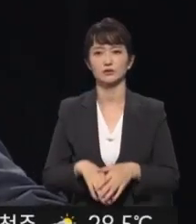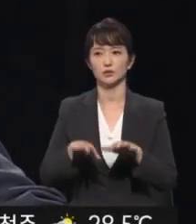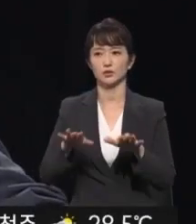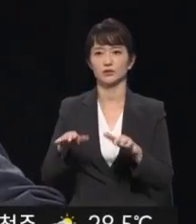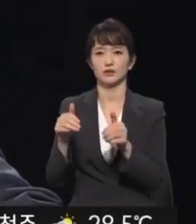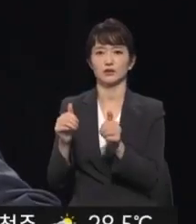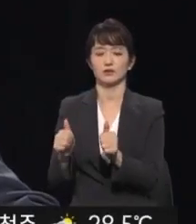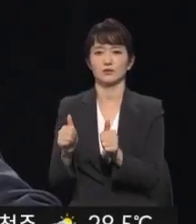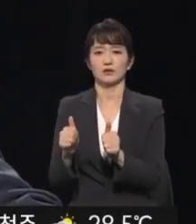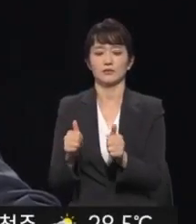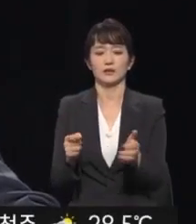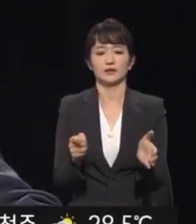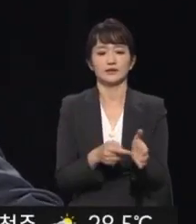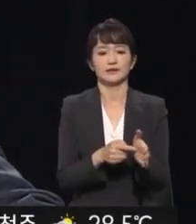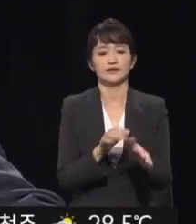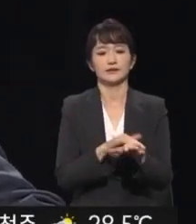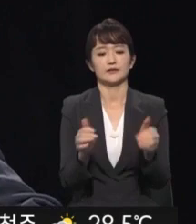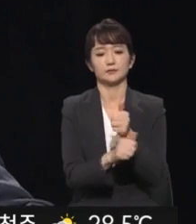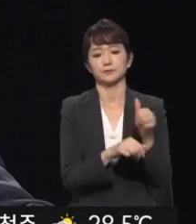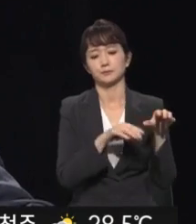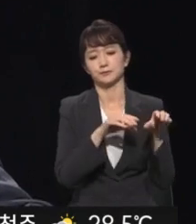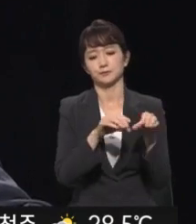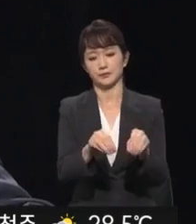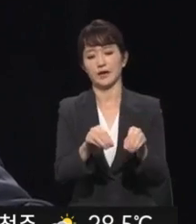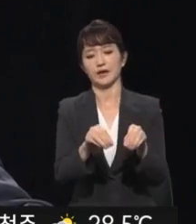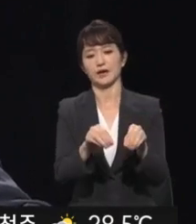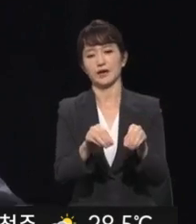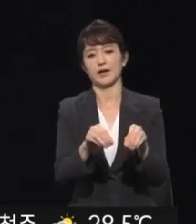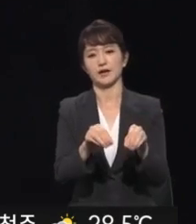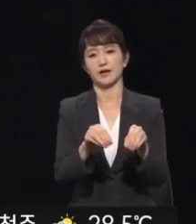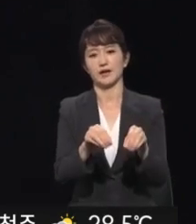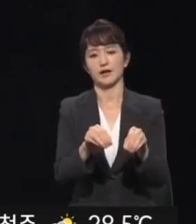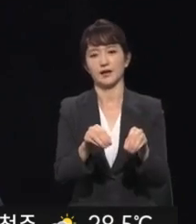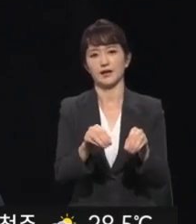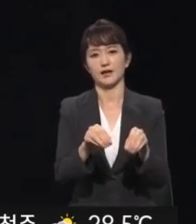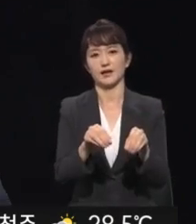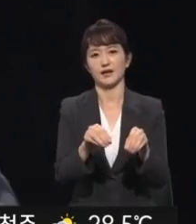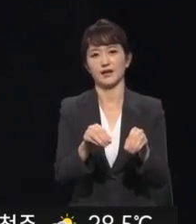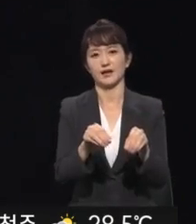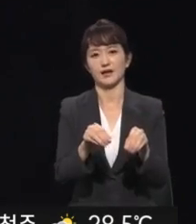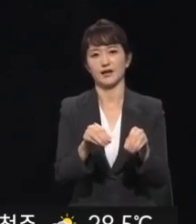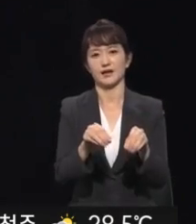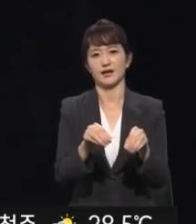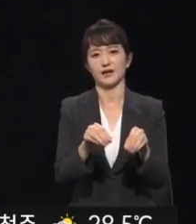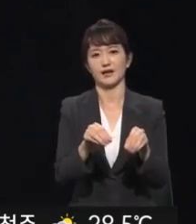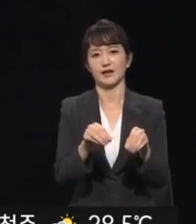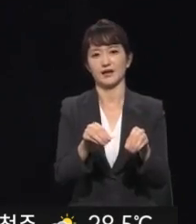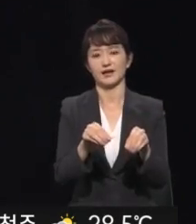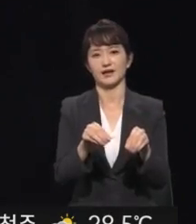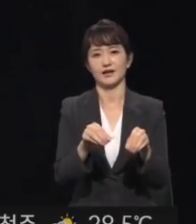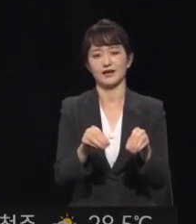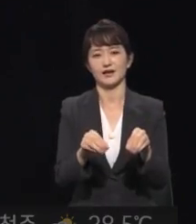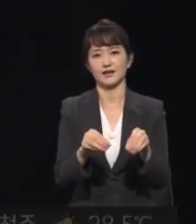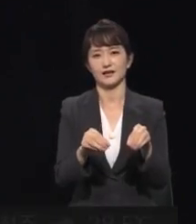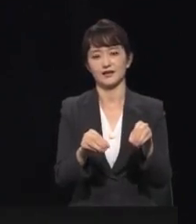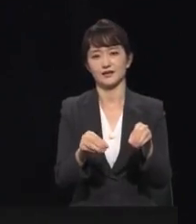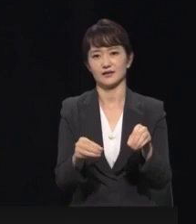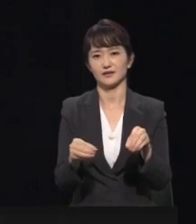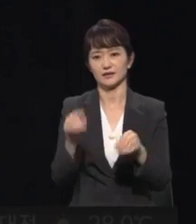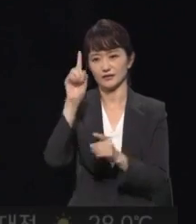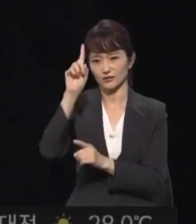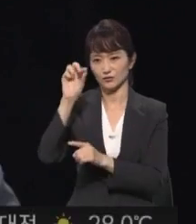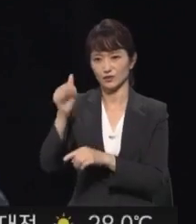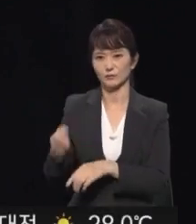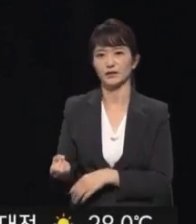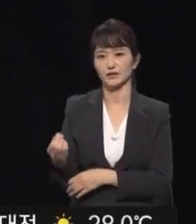신청이 인용된 더 큰 일 수가 있었기 때문에 일단 붙였는데 굳이 다시 꺼내 셨습니다 본사 운동 채무 대해 얘기를 이렇게 뭐 적절한지 아닌